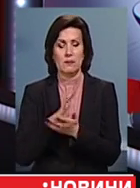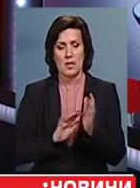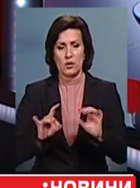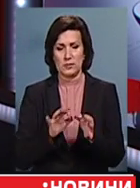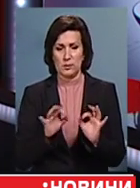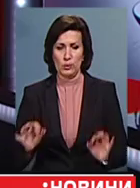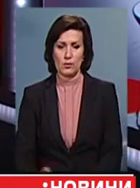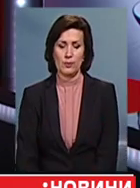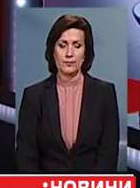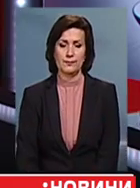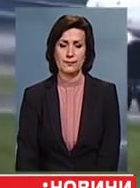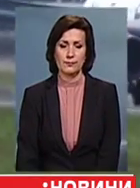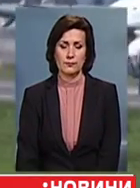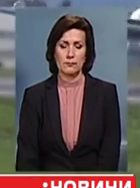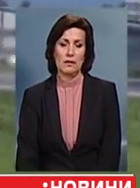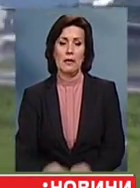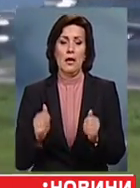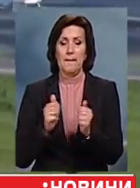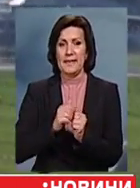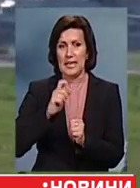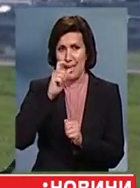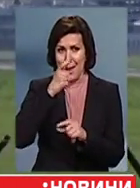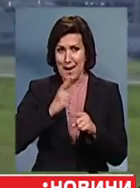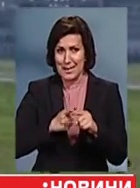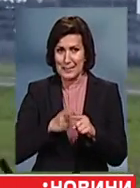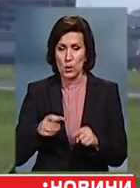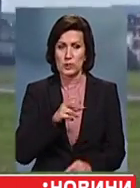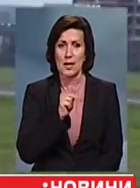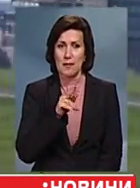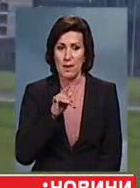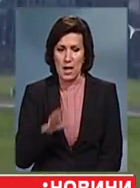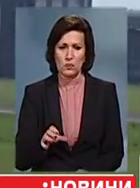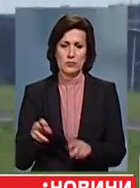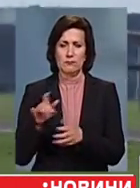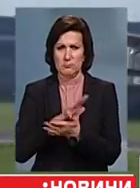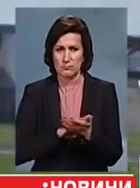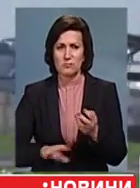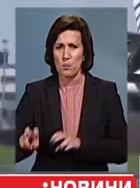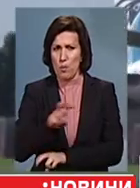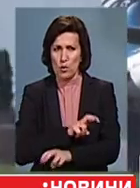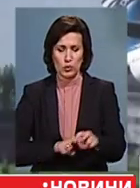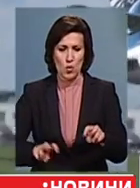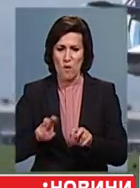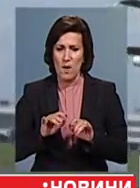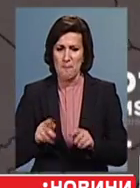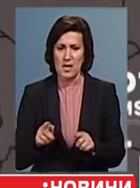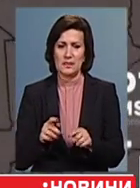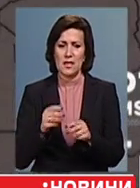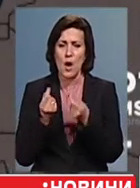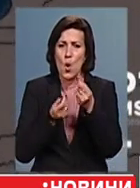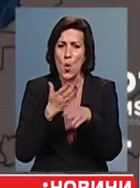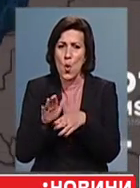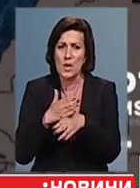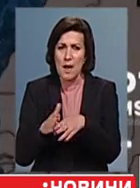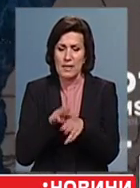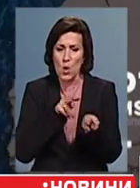Анастасія Лебега. Біля грецького острова Карпатос триває масштабна пошукова операція. Уламки літака видивляються кораблі